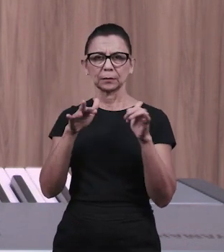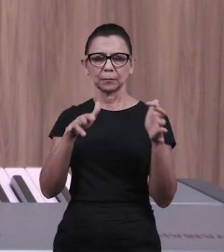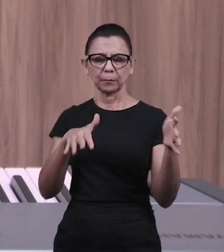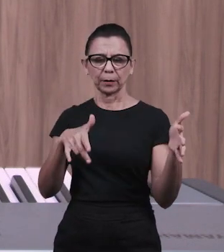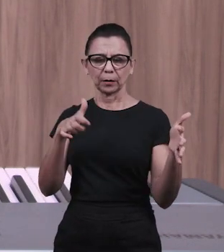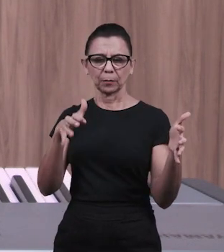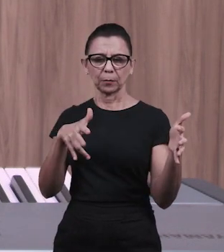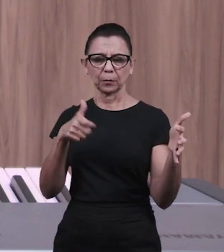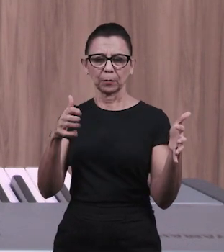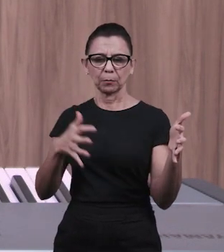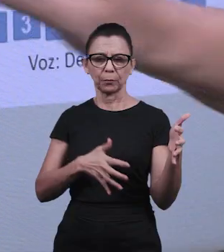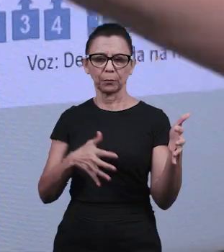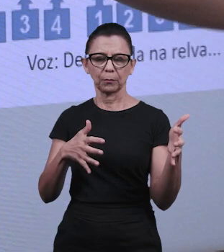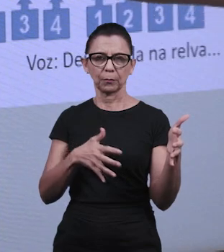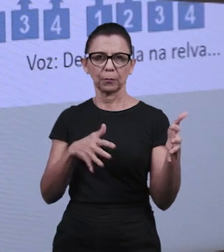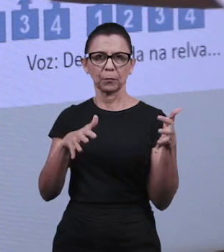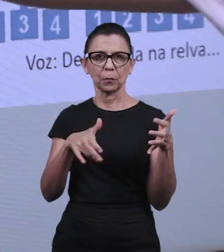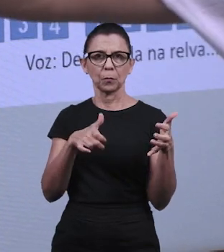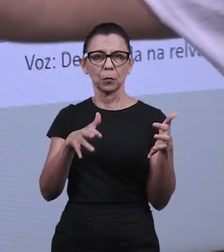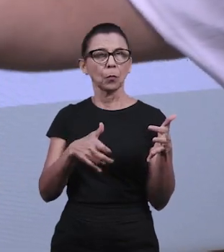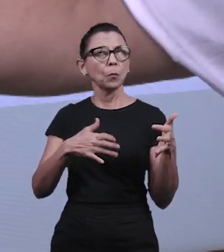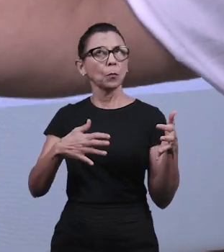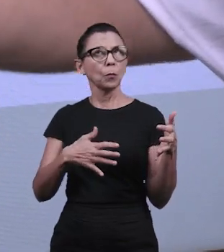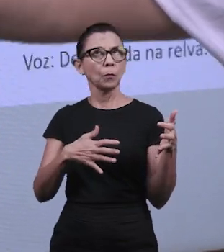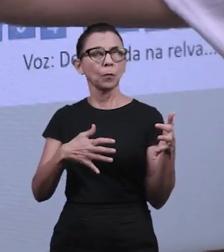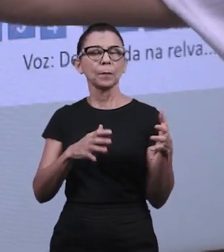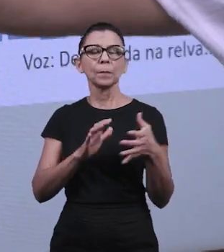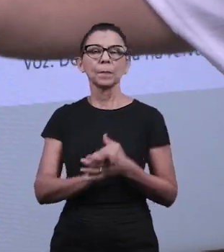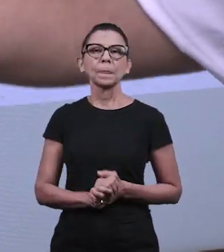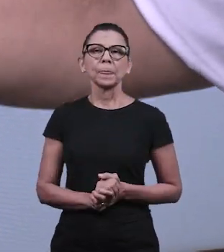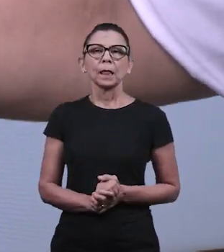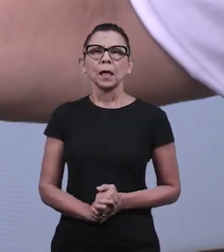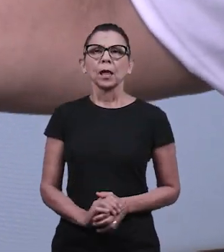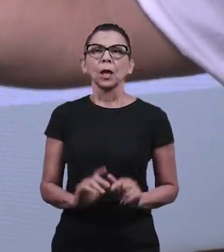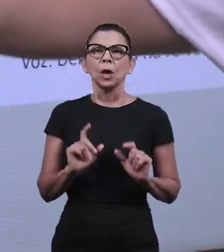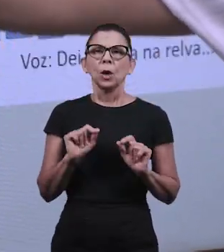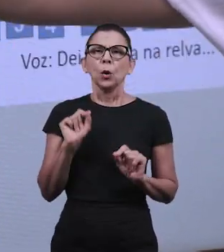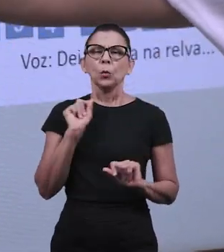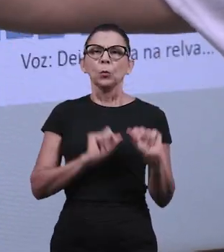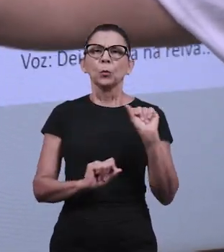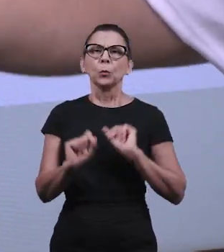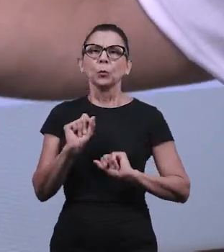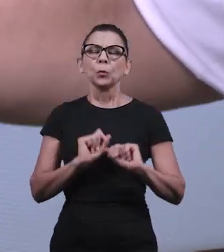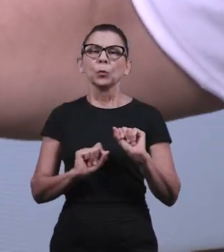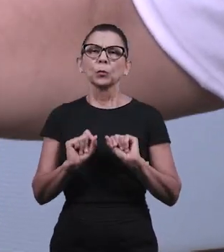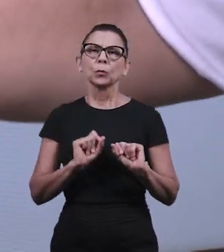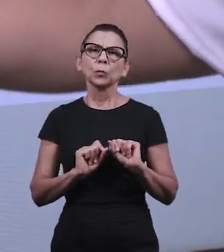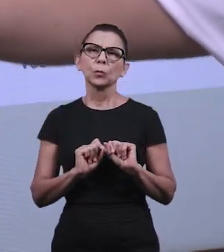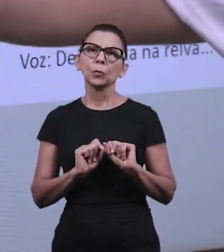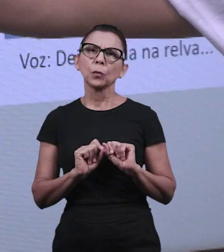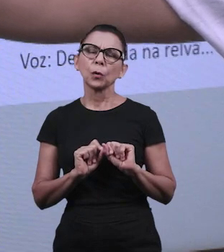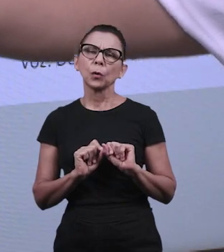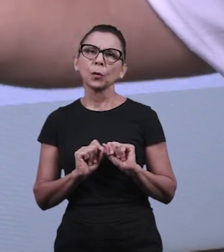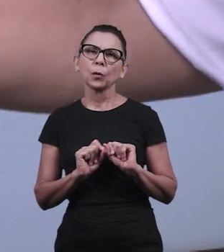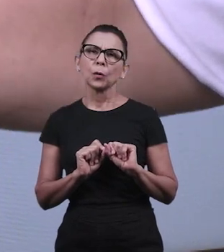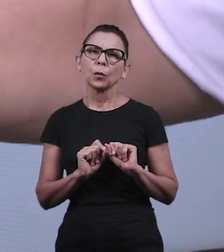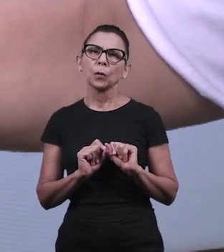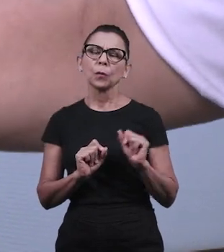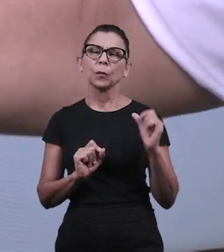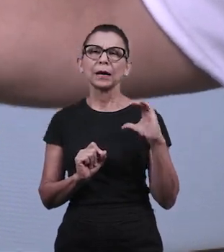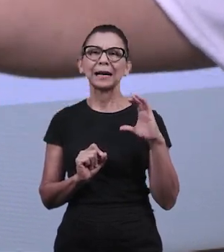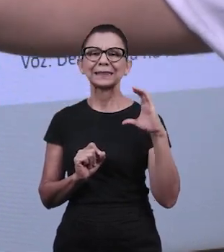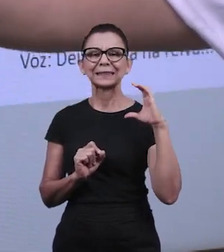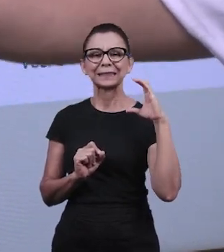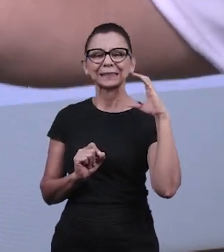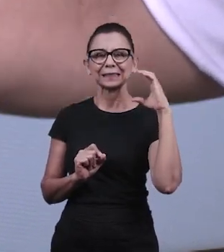И наши пальчики те же. А что? То поменялась эта цифровка, которую мы поставили здесь вот